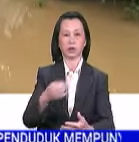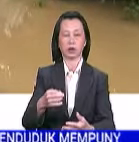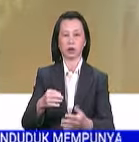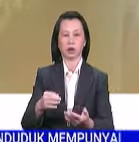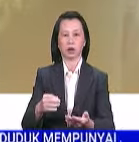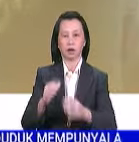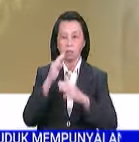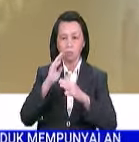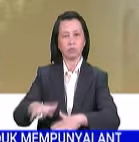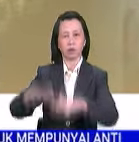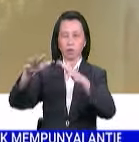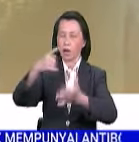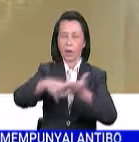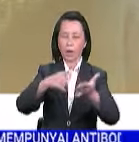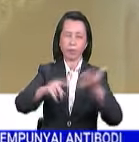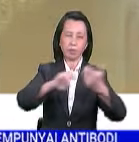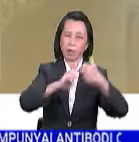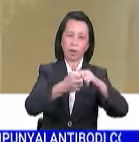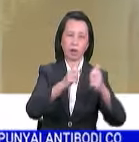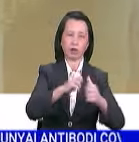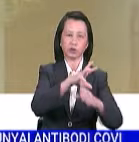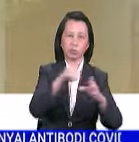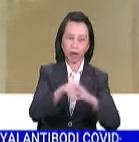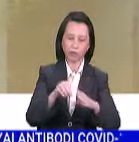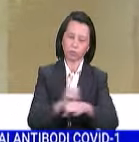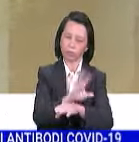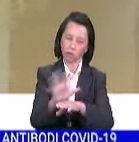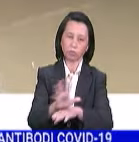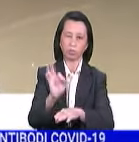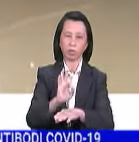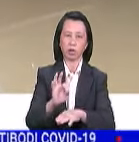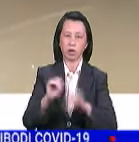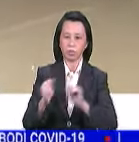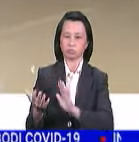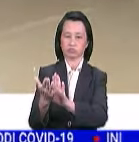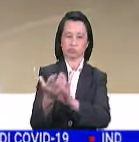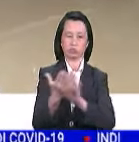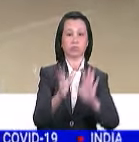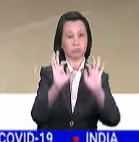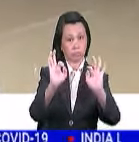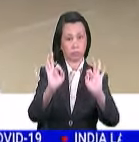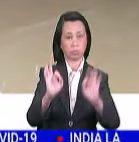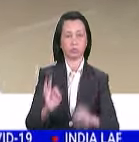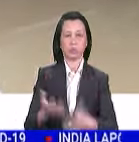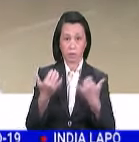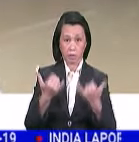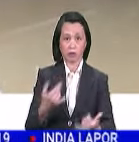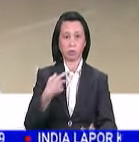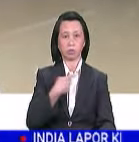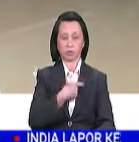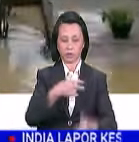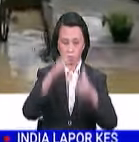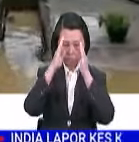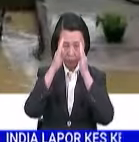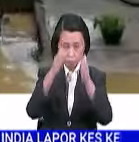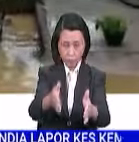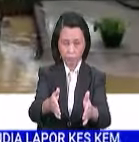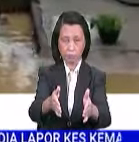sahaja banjir, apa jua bencana lah, termasuk COVID-19 dan sebagainya. Tumpuan kita sekarang ialah